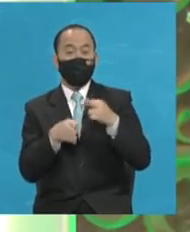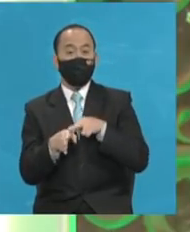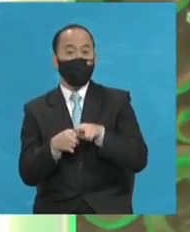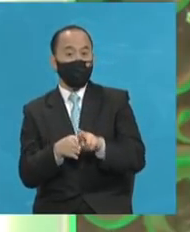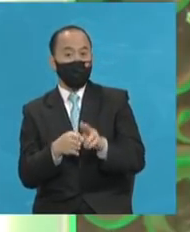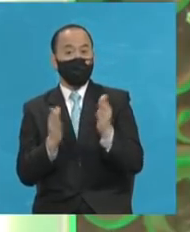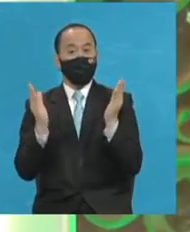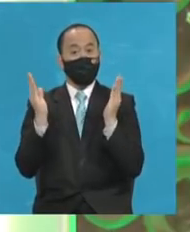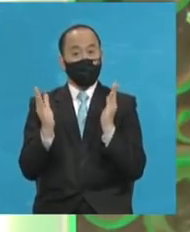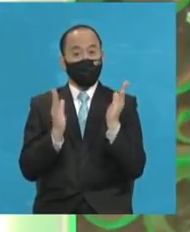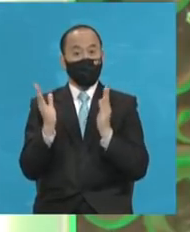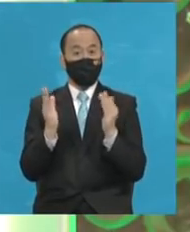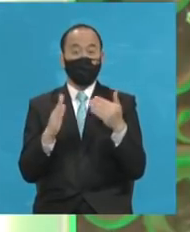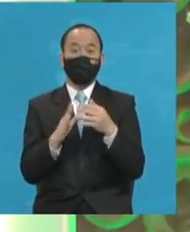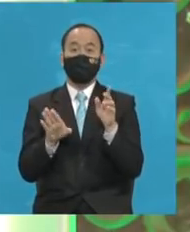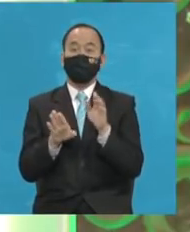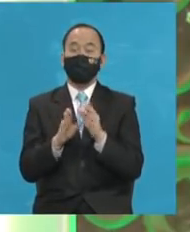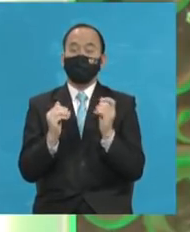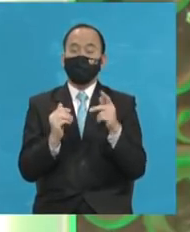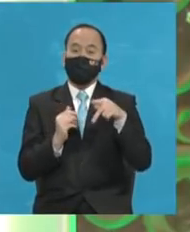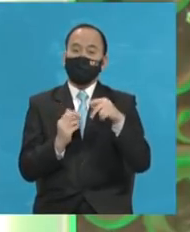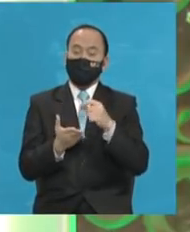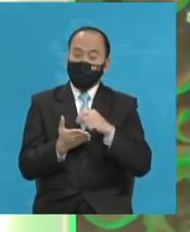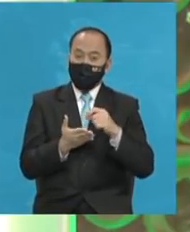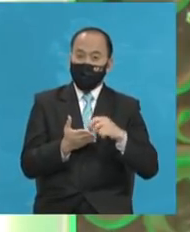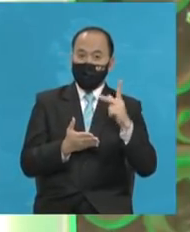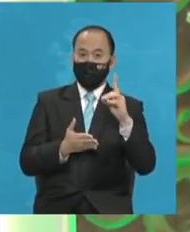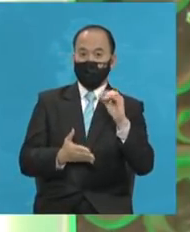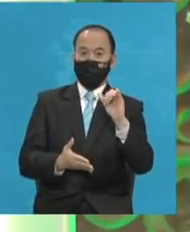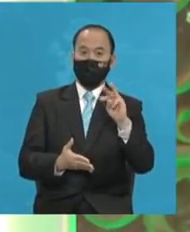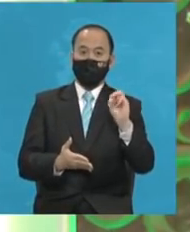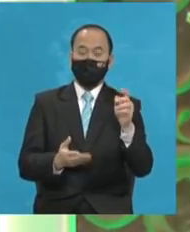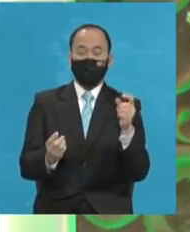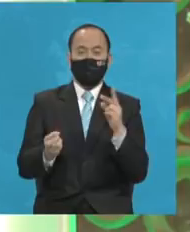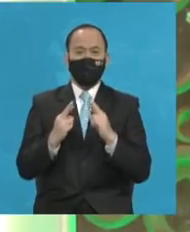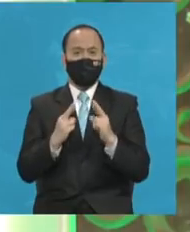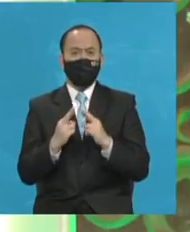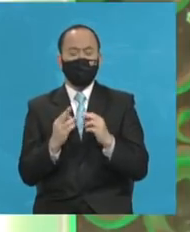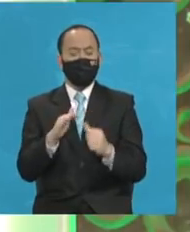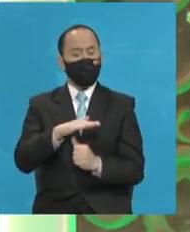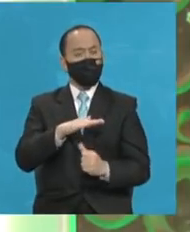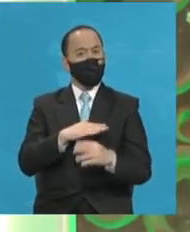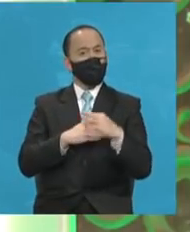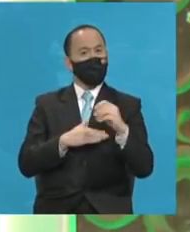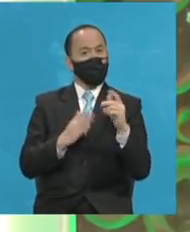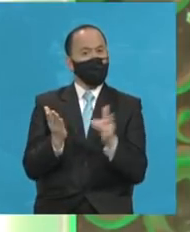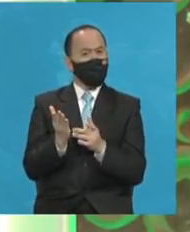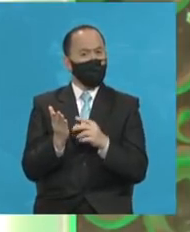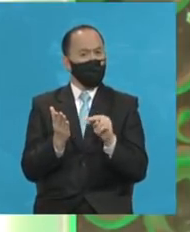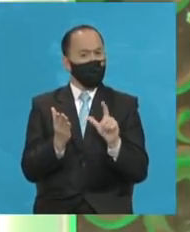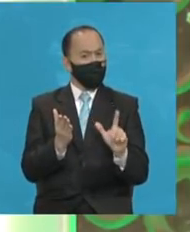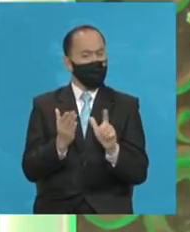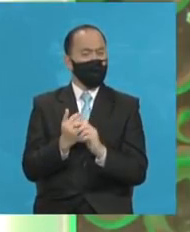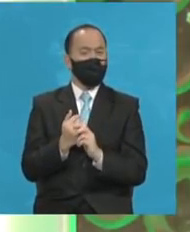dan diperkenankan kebawah duli tuanku Perundingan di peringkat dasar dan teknik ke akan terus jadi pergi akan